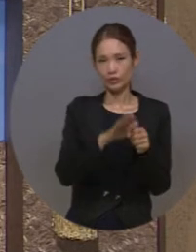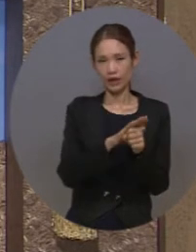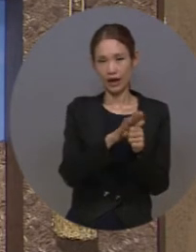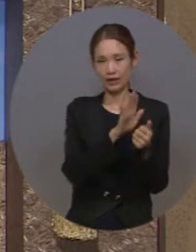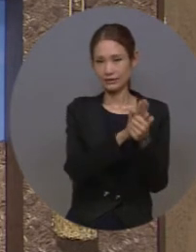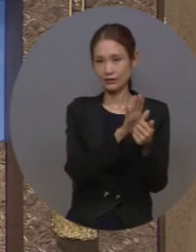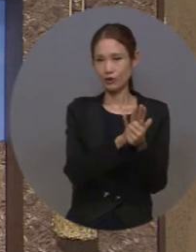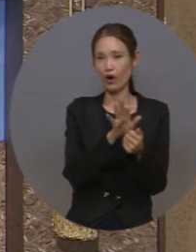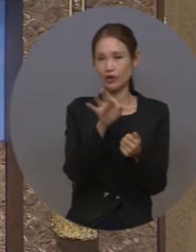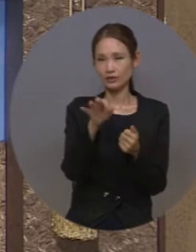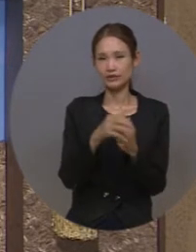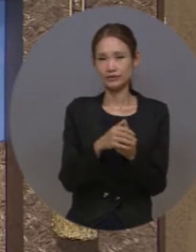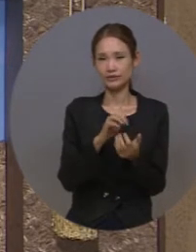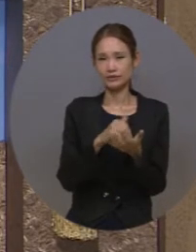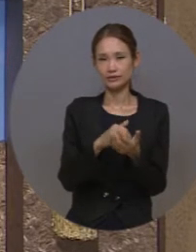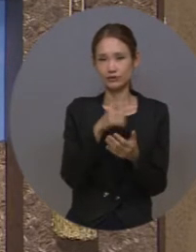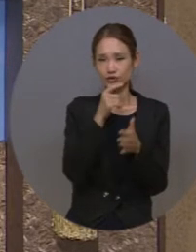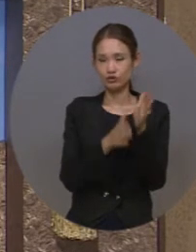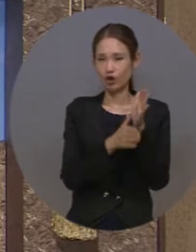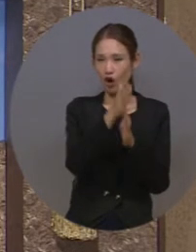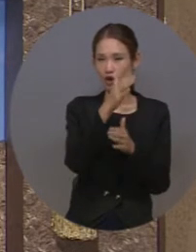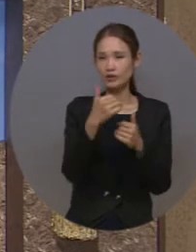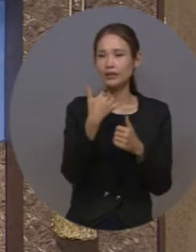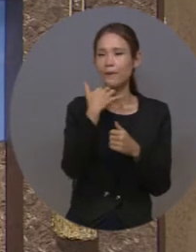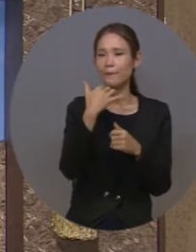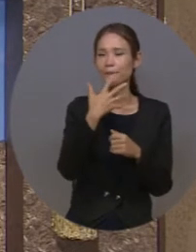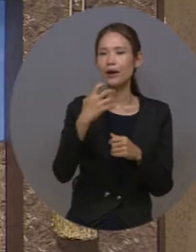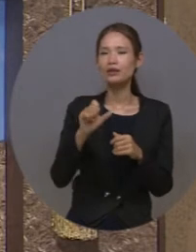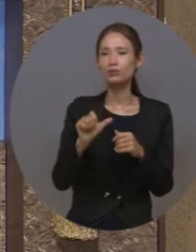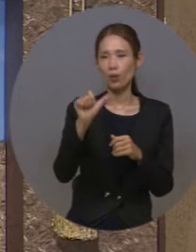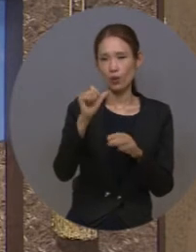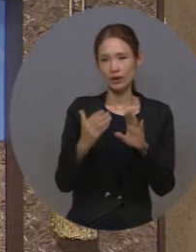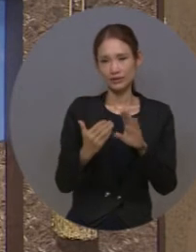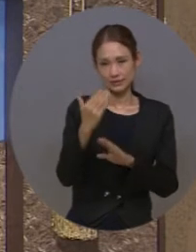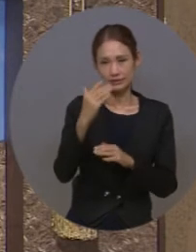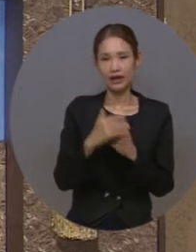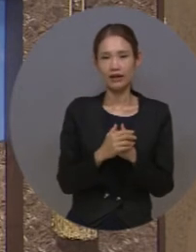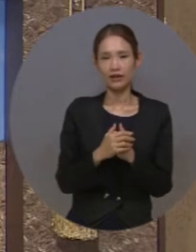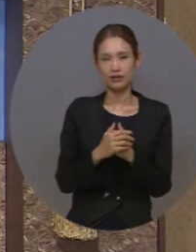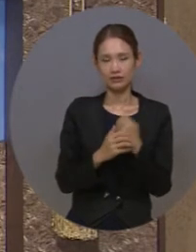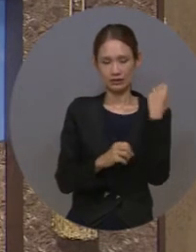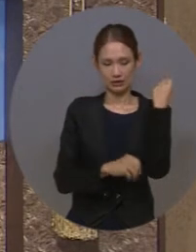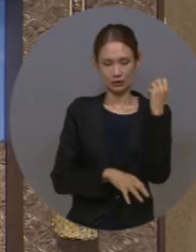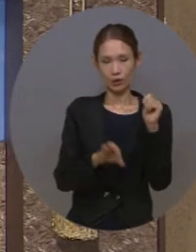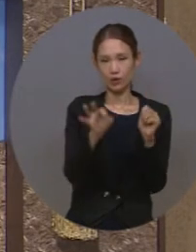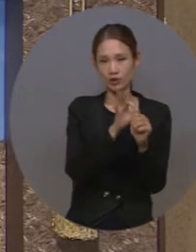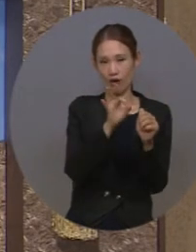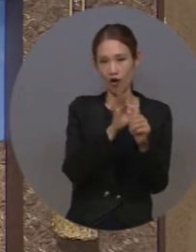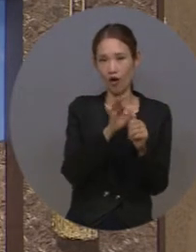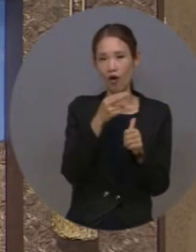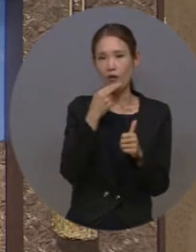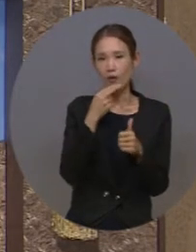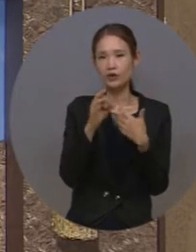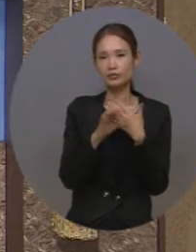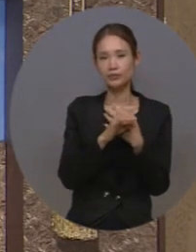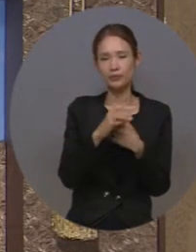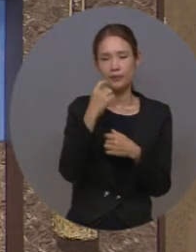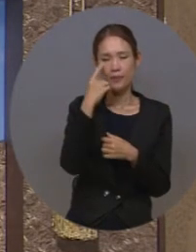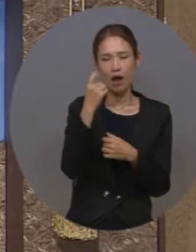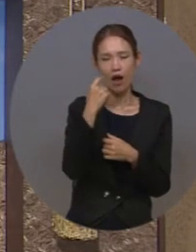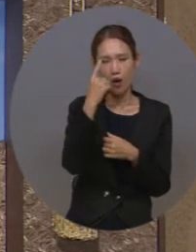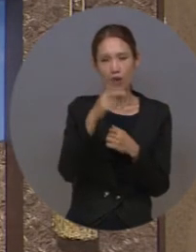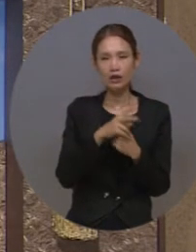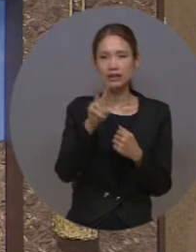경우에는 85세 이상 되신 분들은 중에서 기초연금을 못 받은 사람들한테는 매월 2만 원씩